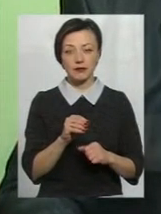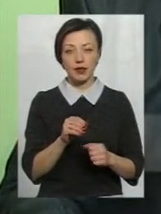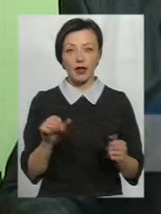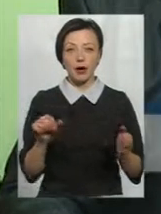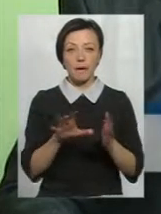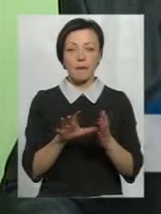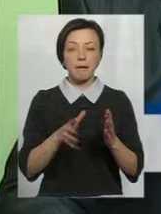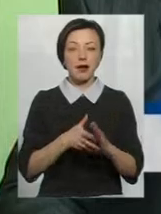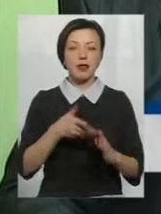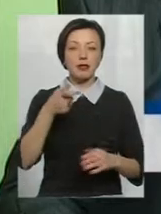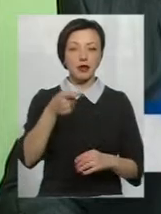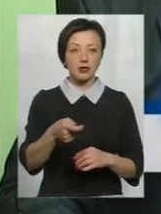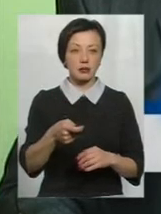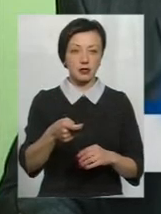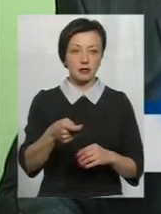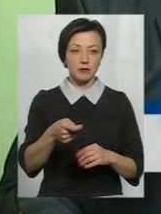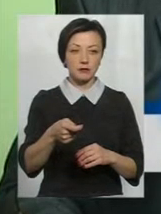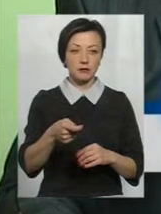петиції